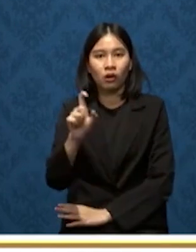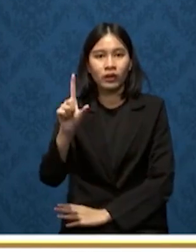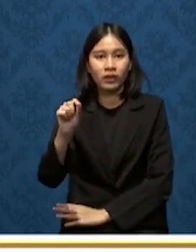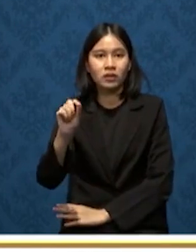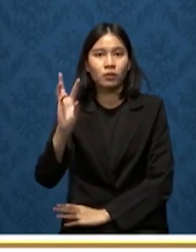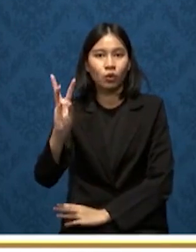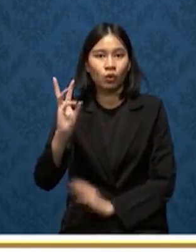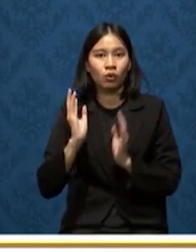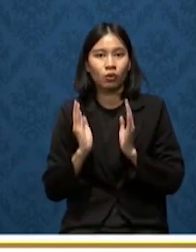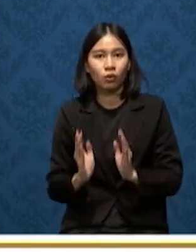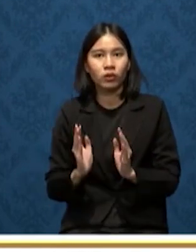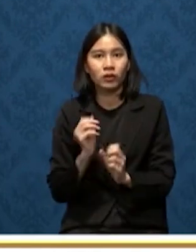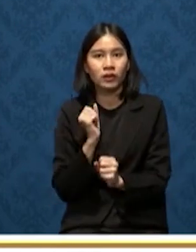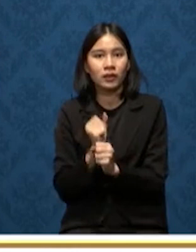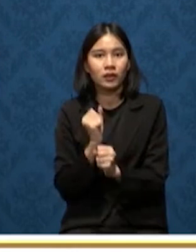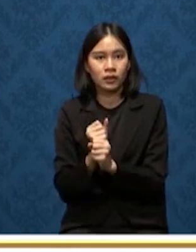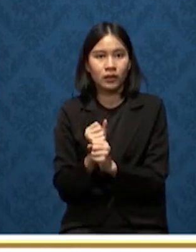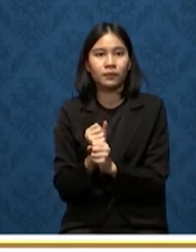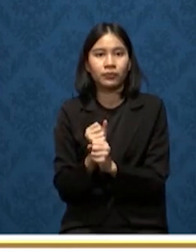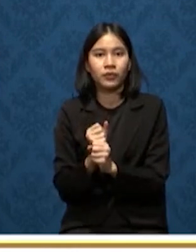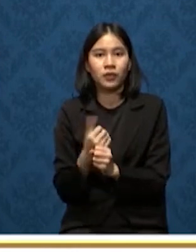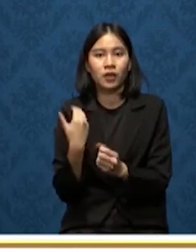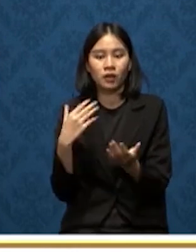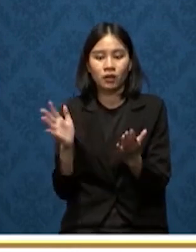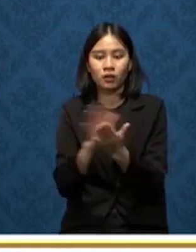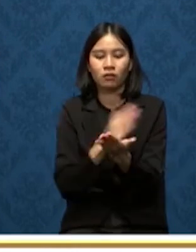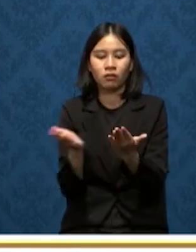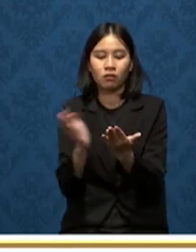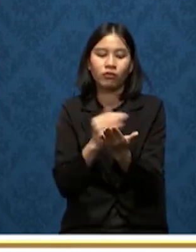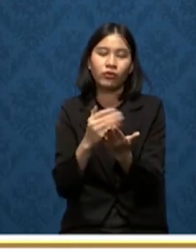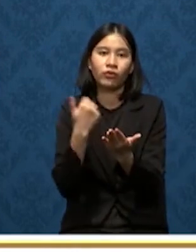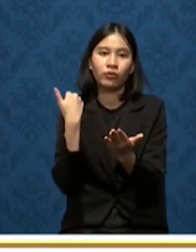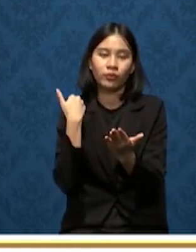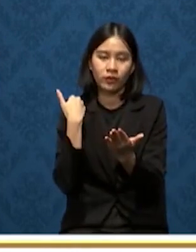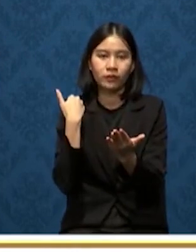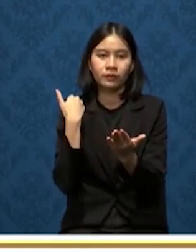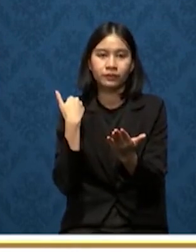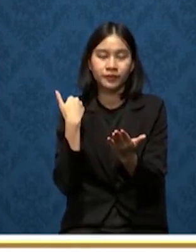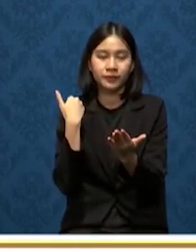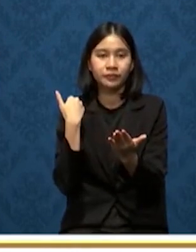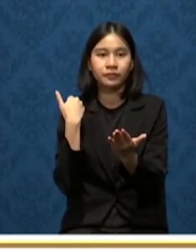ึ่งอยู่ในเอกษาารของการรายงาน